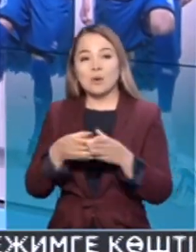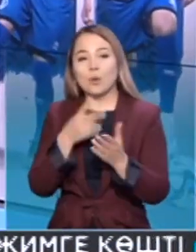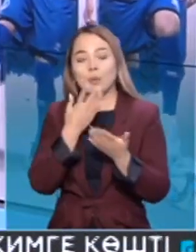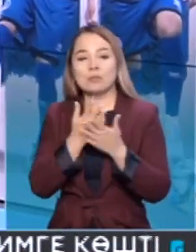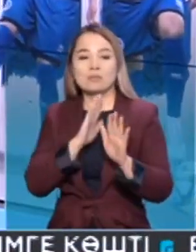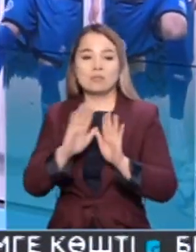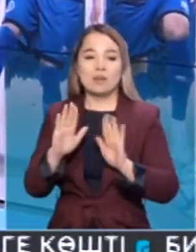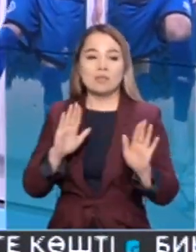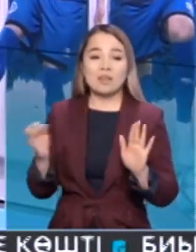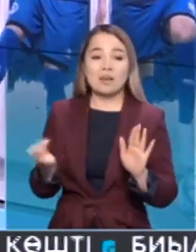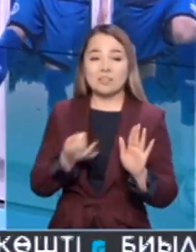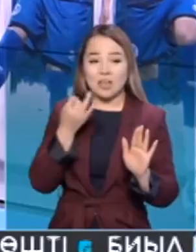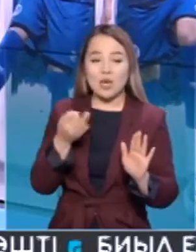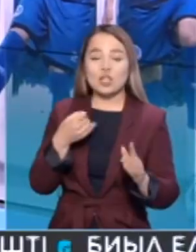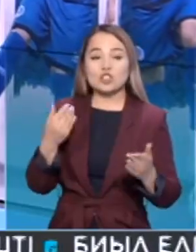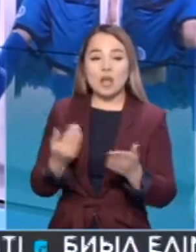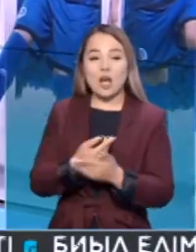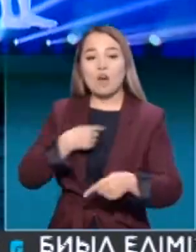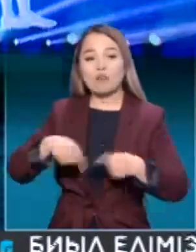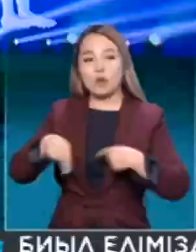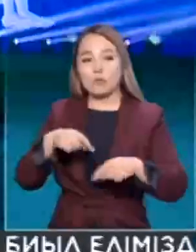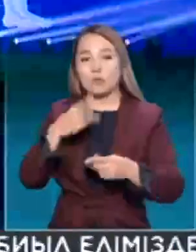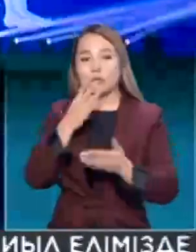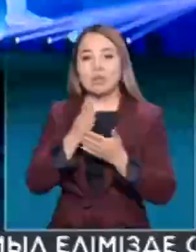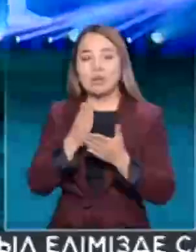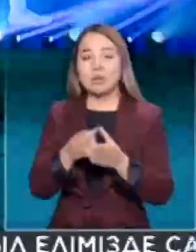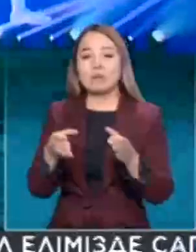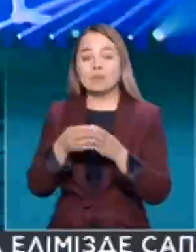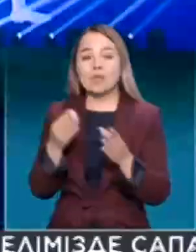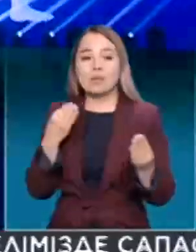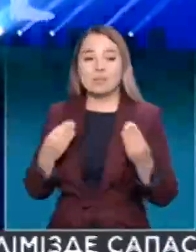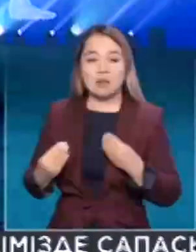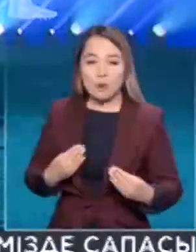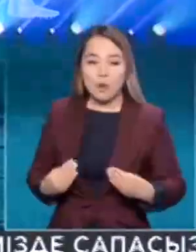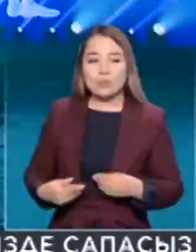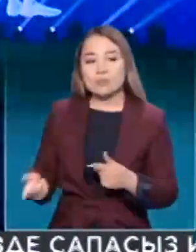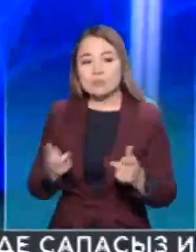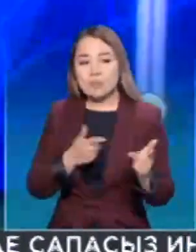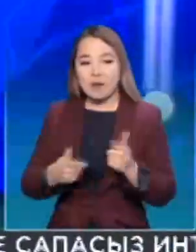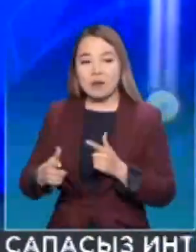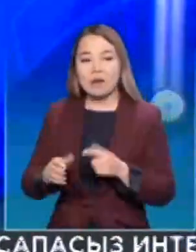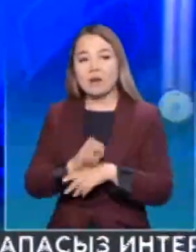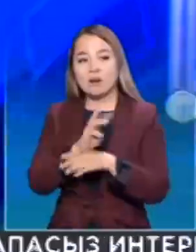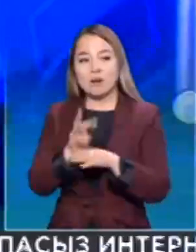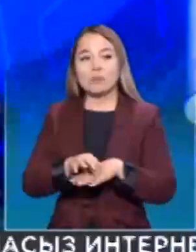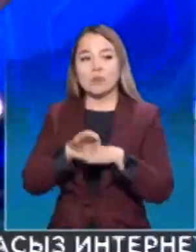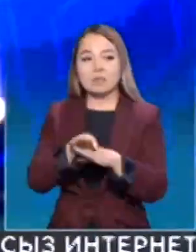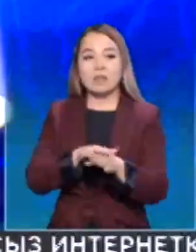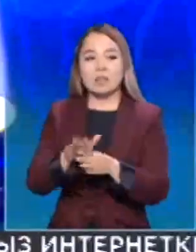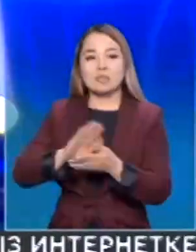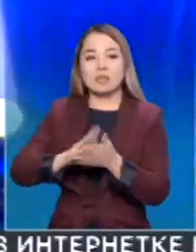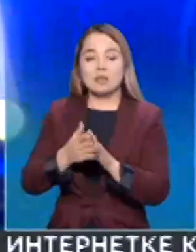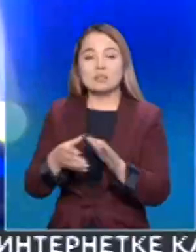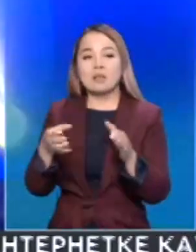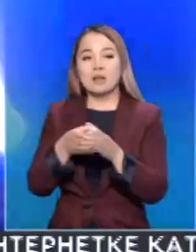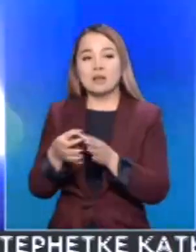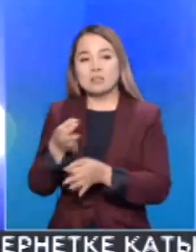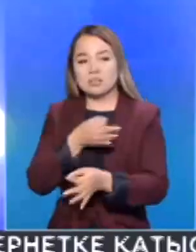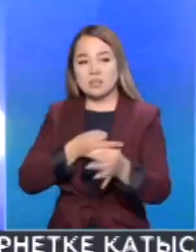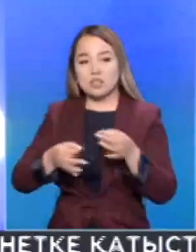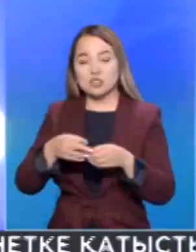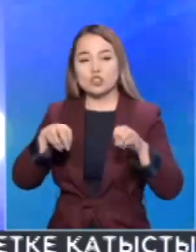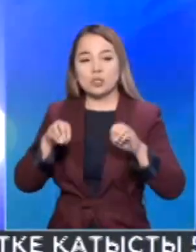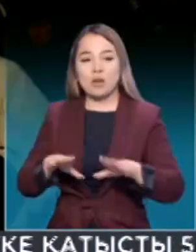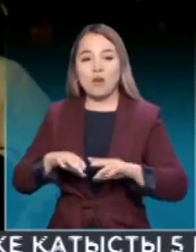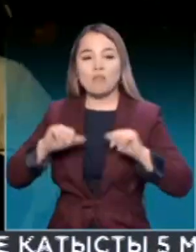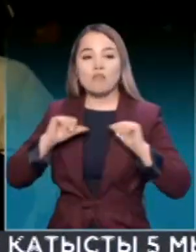таныстырды. Өзгеріс жаңа футбол экипировкасына дайындау мен қамтамасыз ету жөндегі келісім негізінде жасалған.